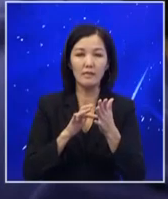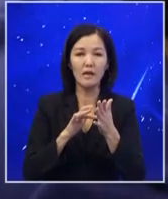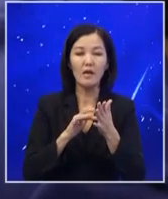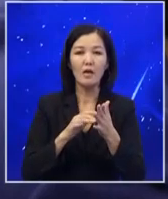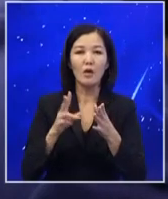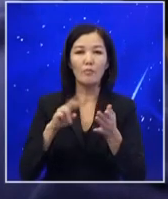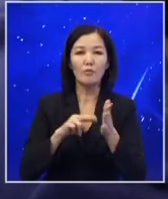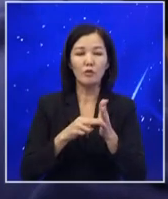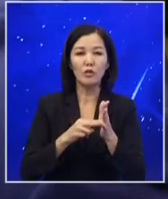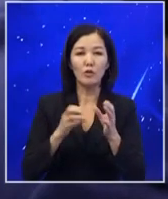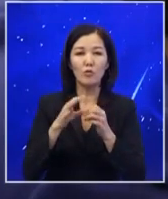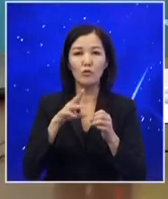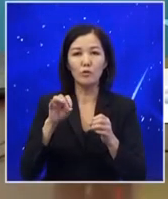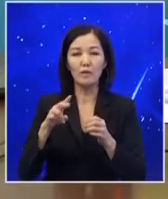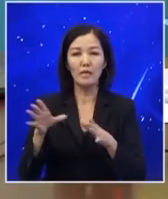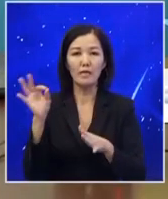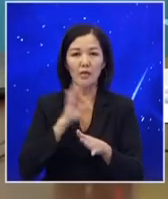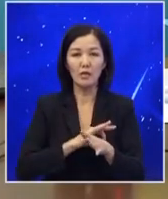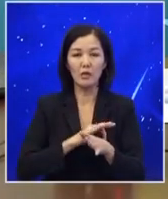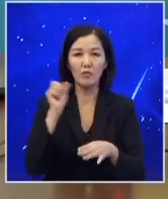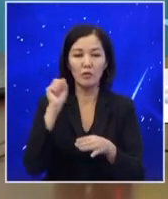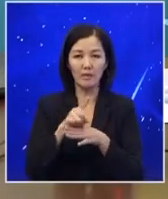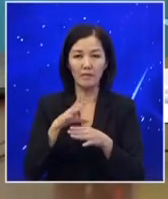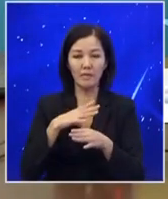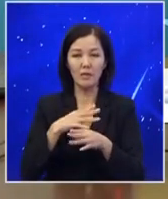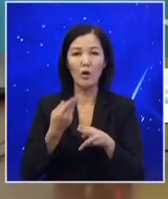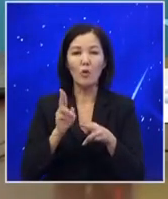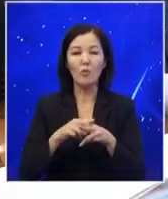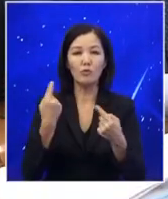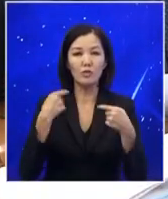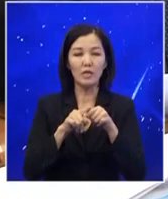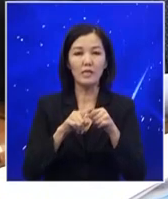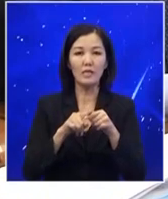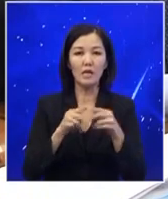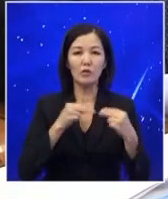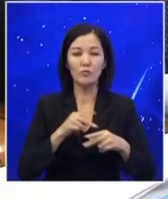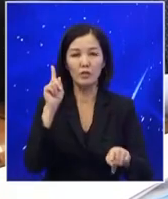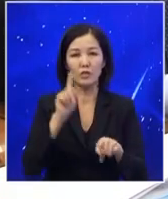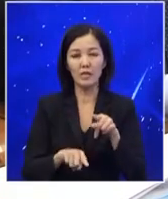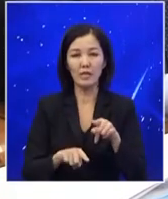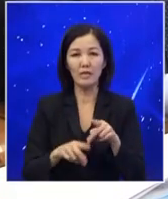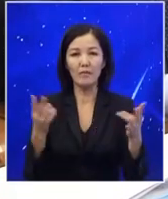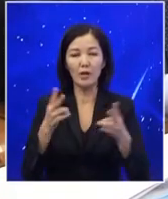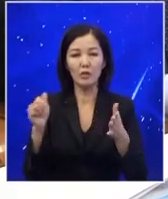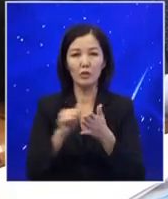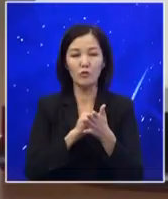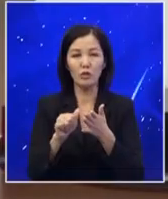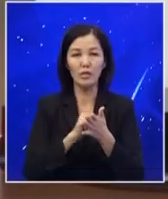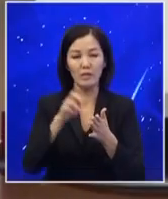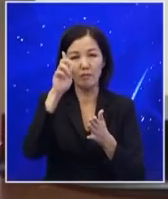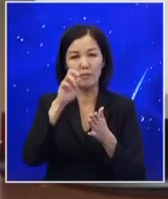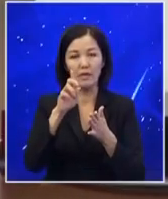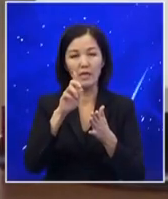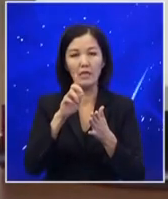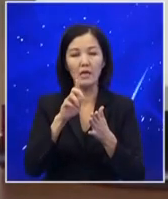бөлінген 13 миллиард теңгенің игерілуін тездетуді тапсырды. Ол үшін техникалық кеңестің жұмысын жеделдетіп, тиісті құжаттарды мемлекеттік